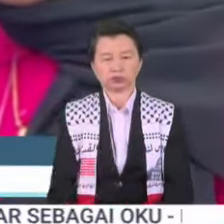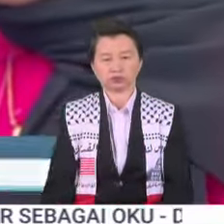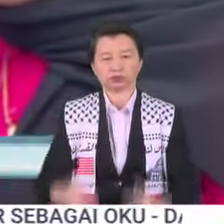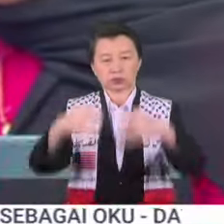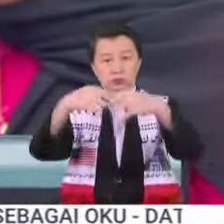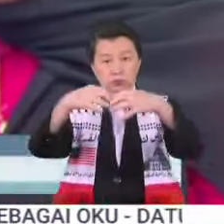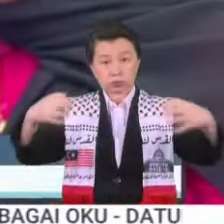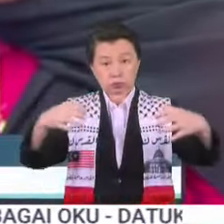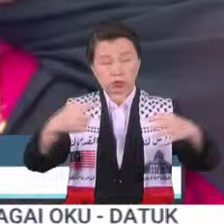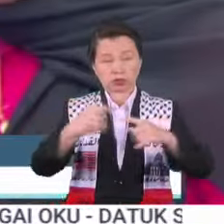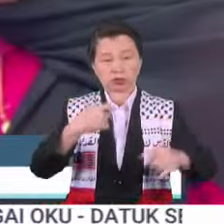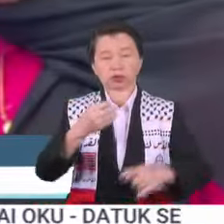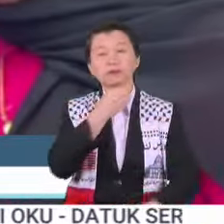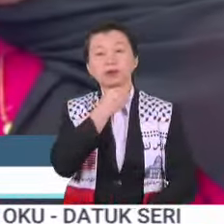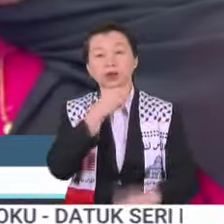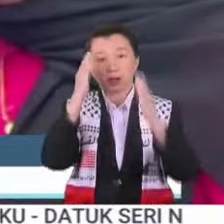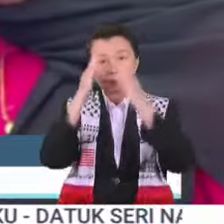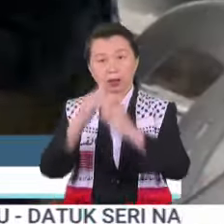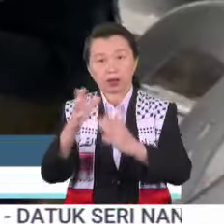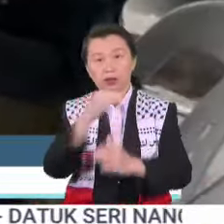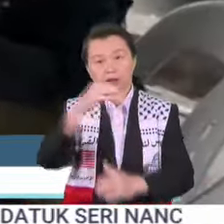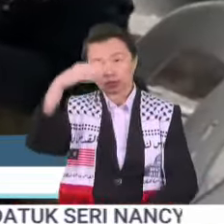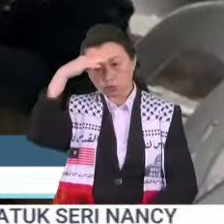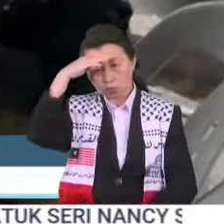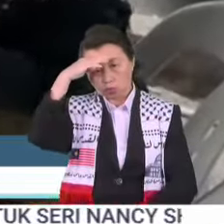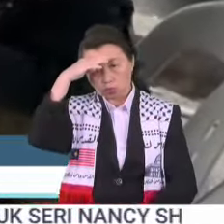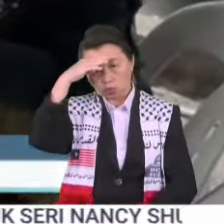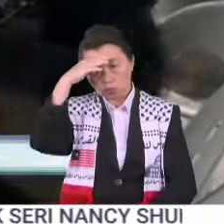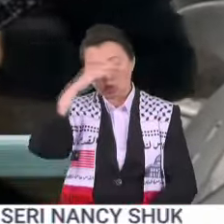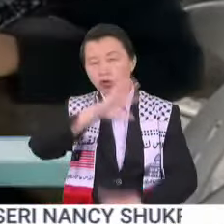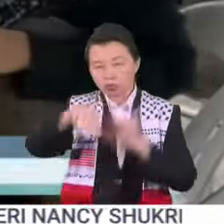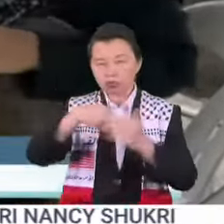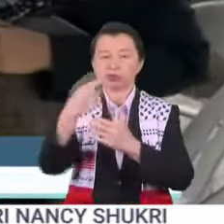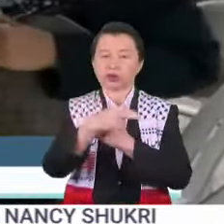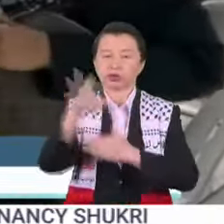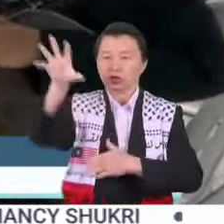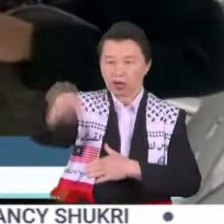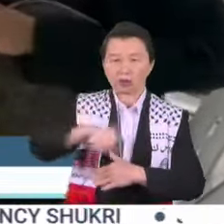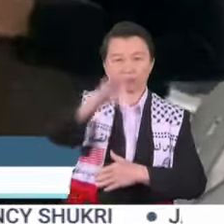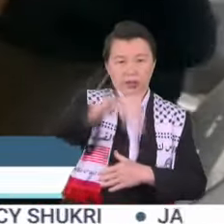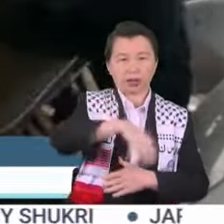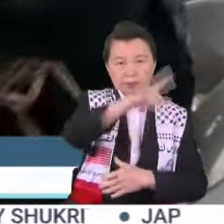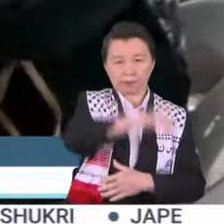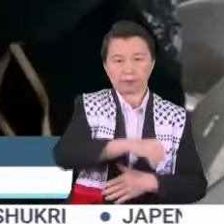Durian ni daripada Perak, Pahang dan Johor. Kita ambil 3 negeri lah. Daripada